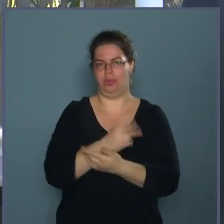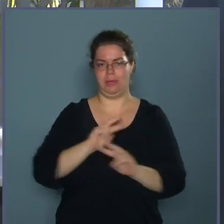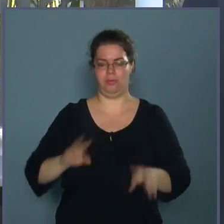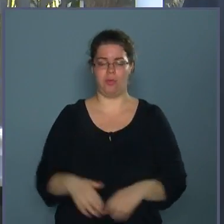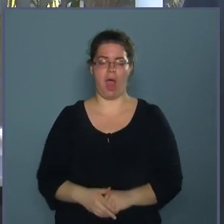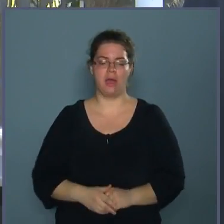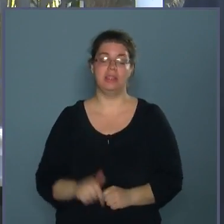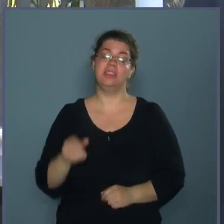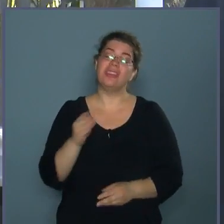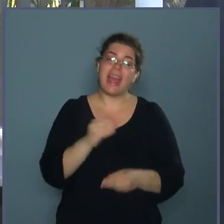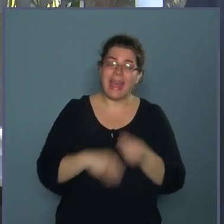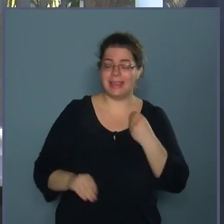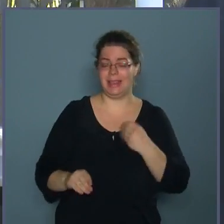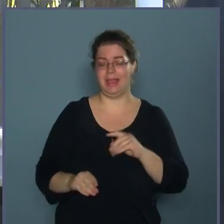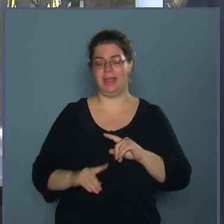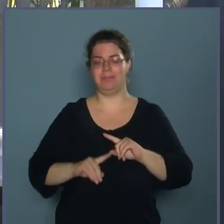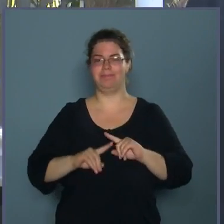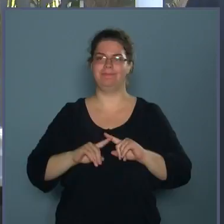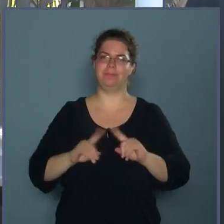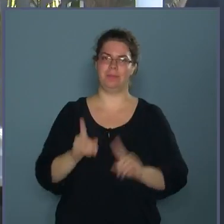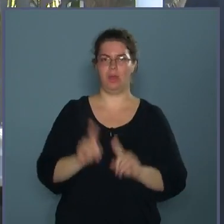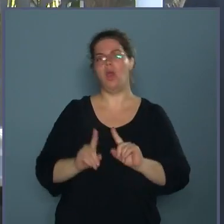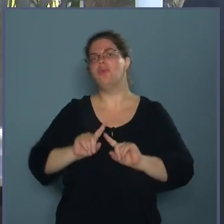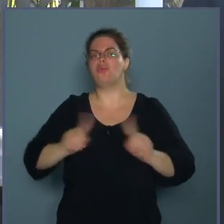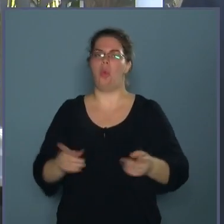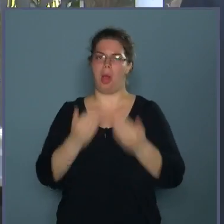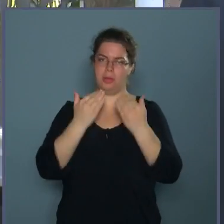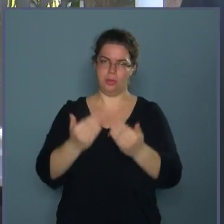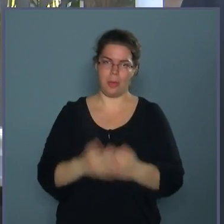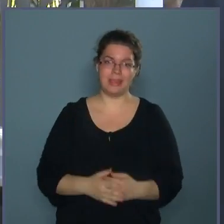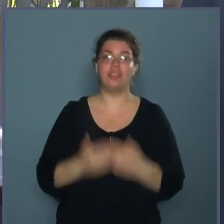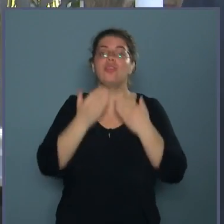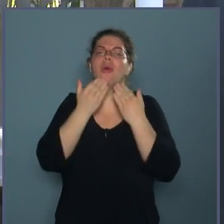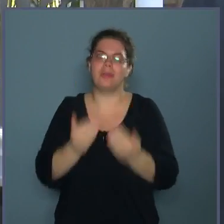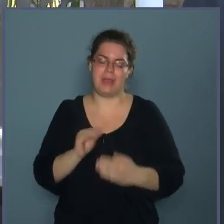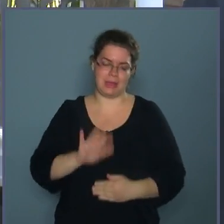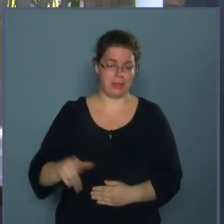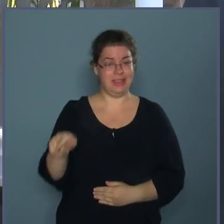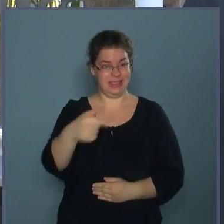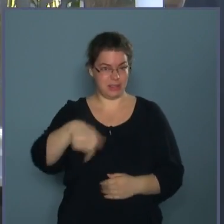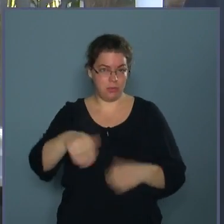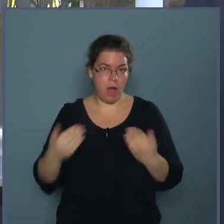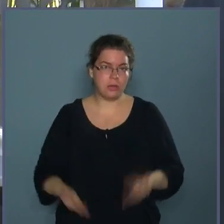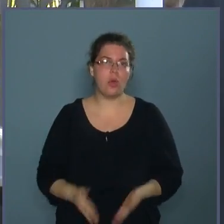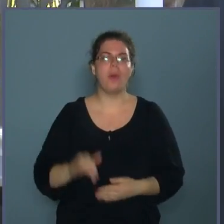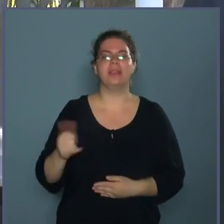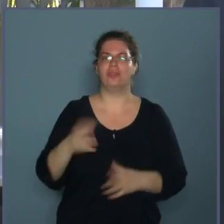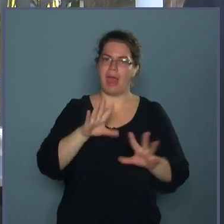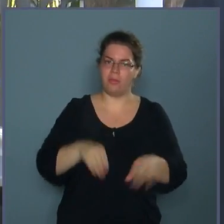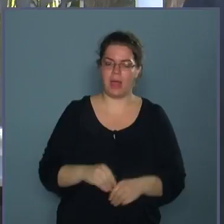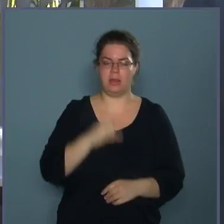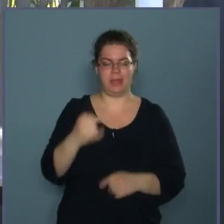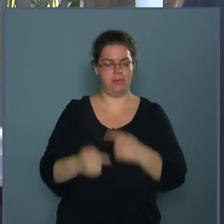És ezért járt külön köszöntés és köszönet, hogy itt vagytok, hogy elfogadjátok évről évre